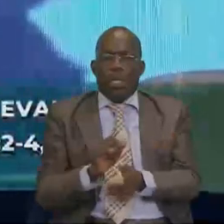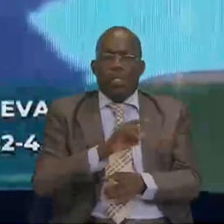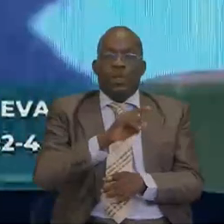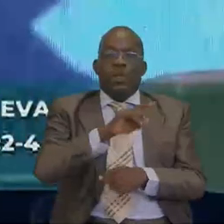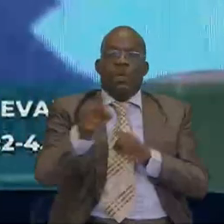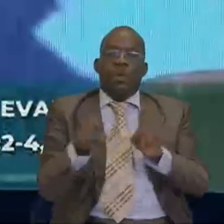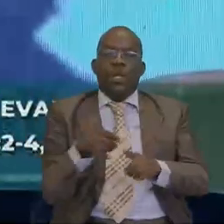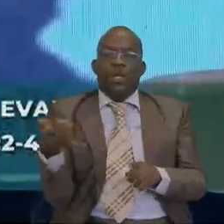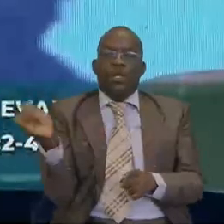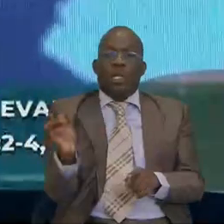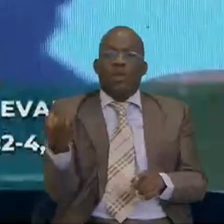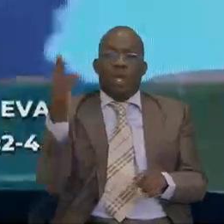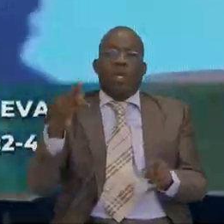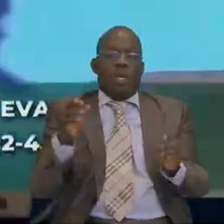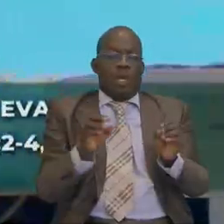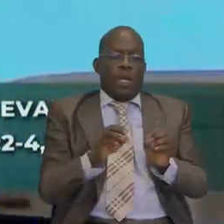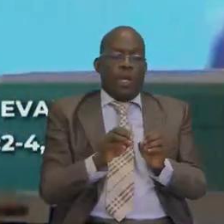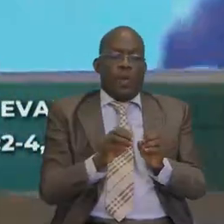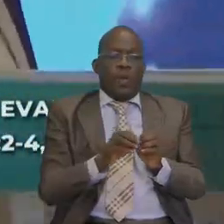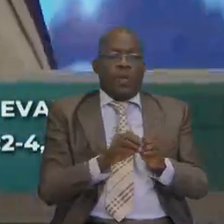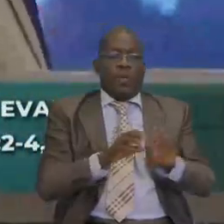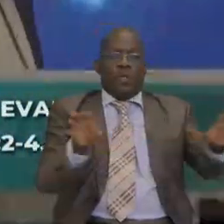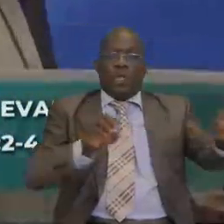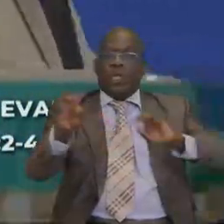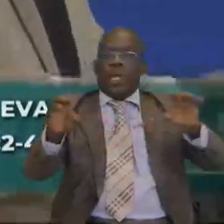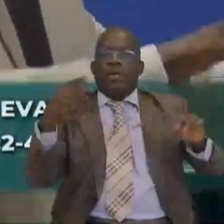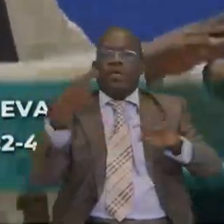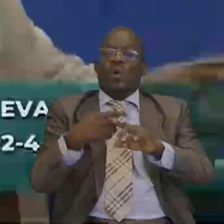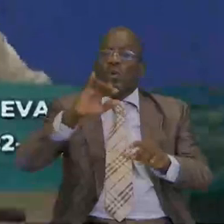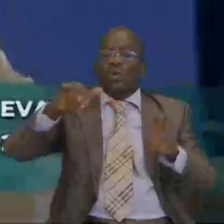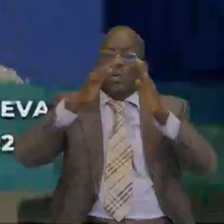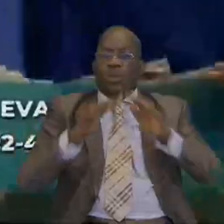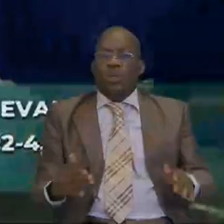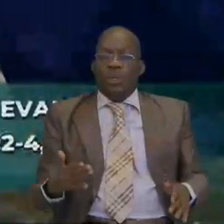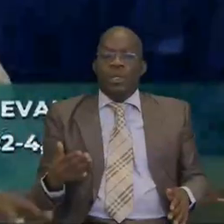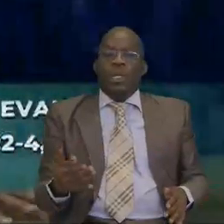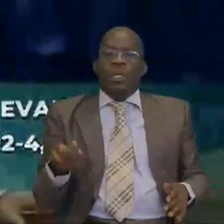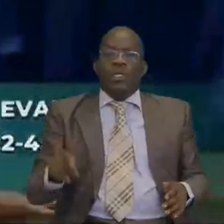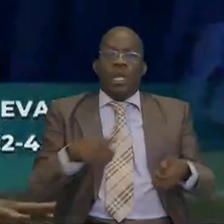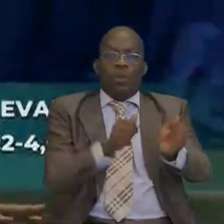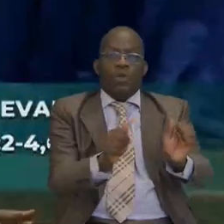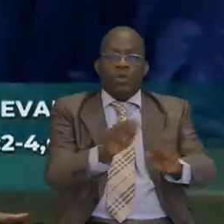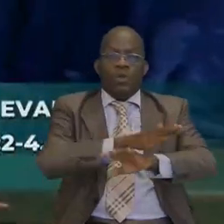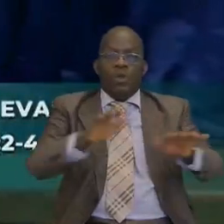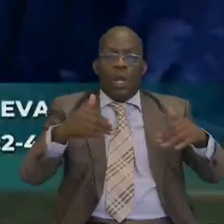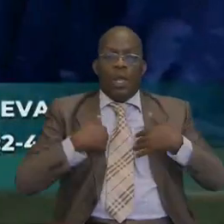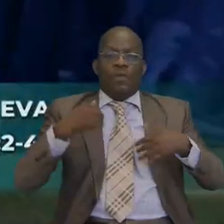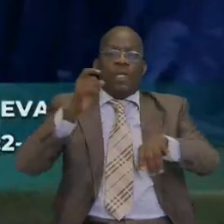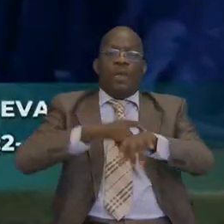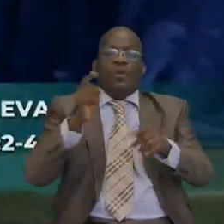ils étaient dispersés à Jérusalem, les apôtres n'avaient pas la chance de leur imposer la